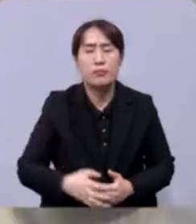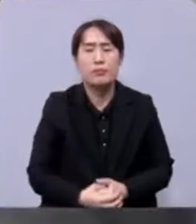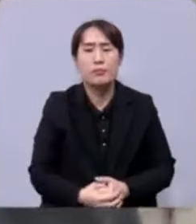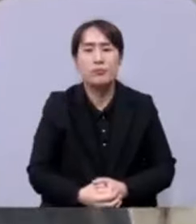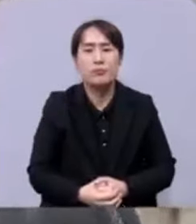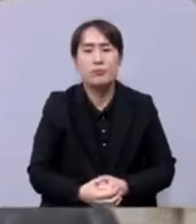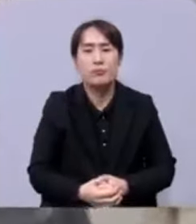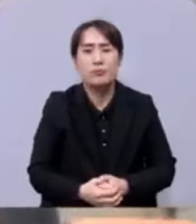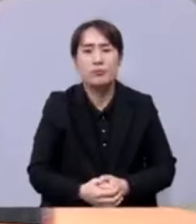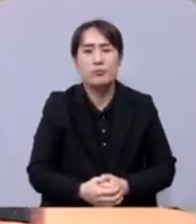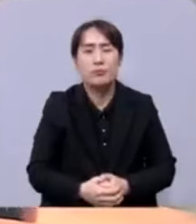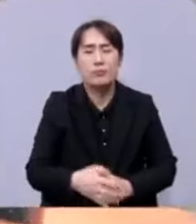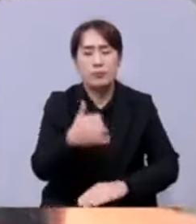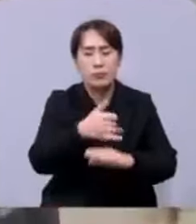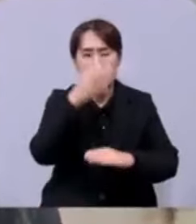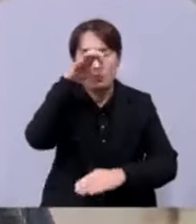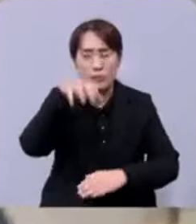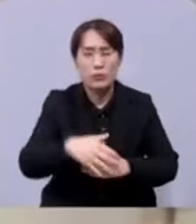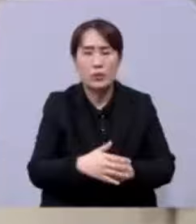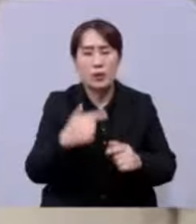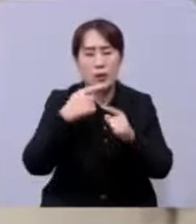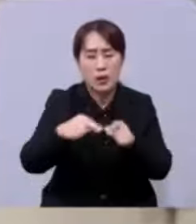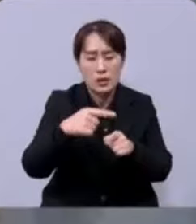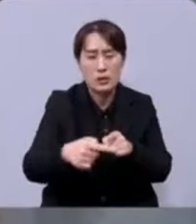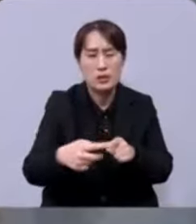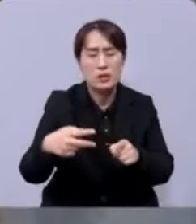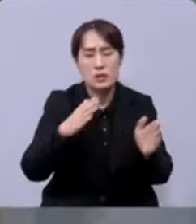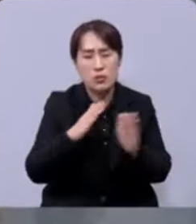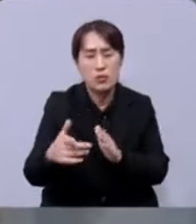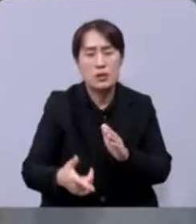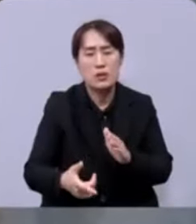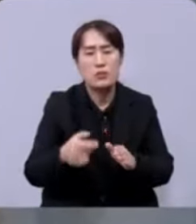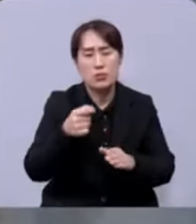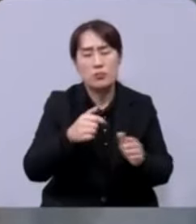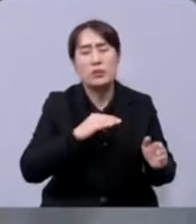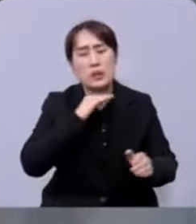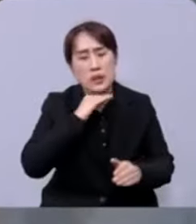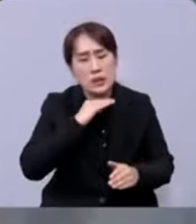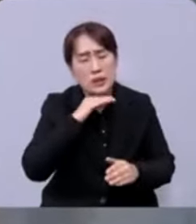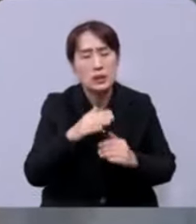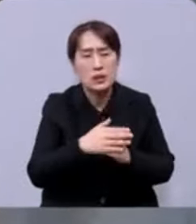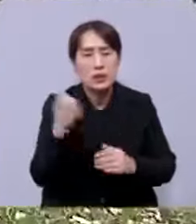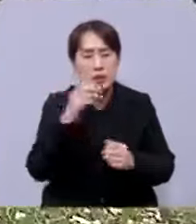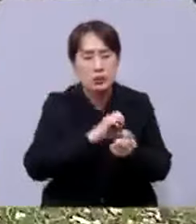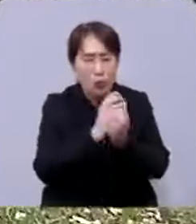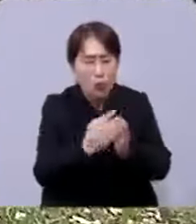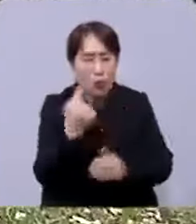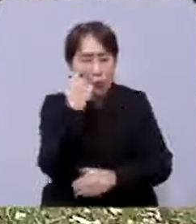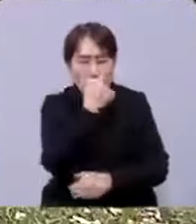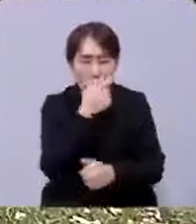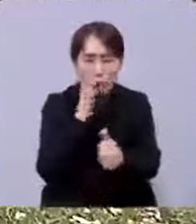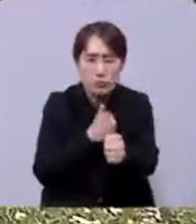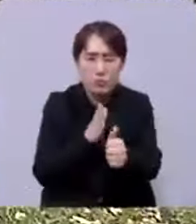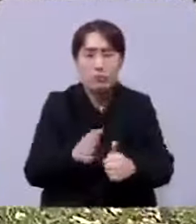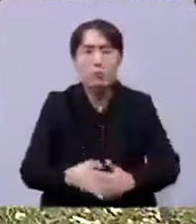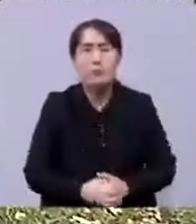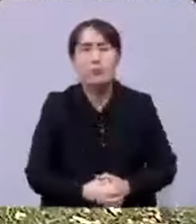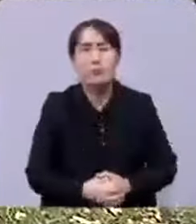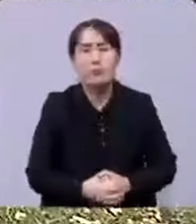있습니다 농업 기술로는 가지치기를 최대한 치고 과수원 꽃을 자주 확인해야 한다고